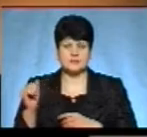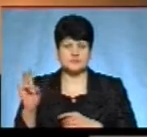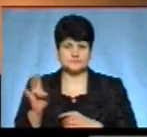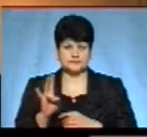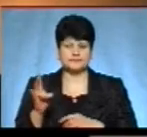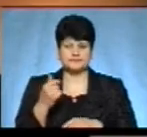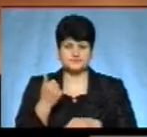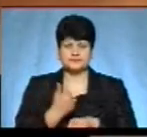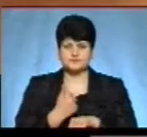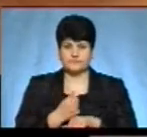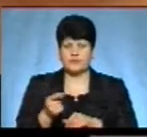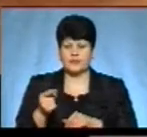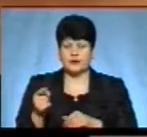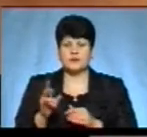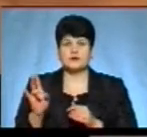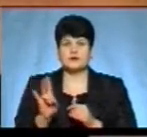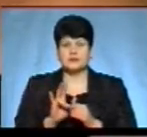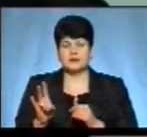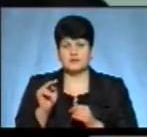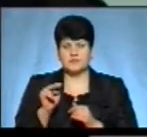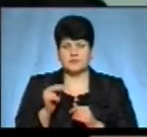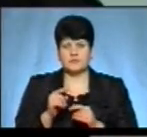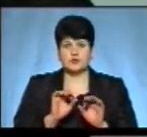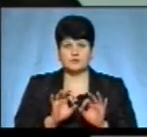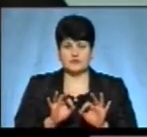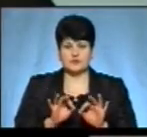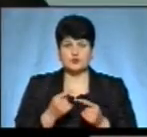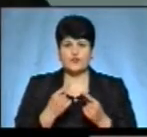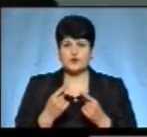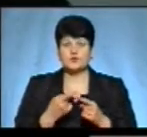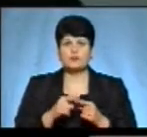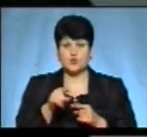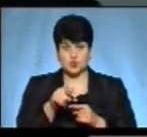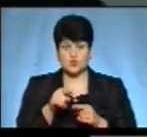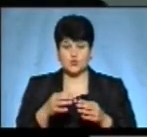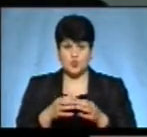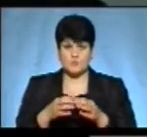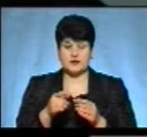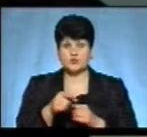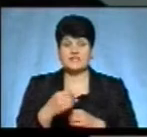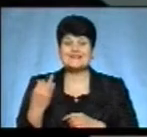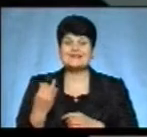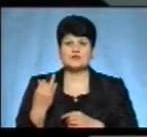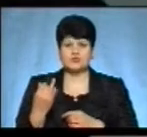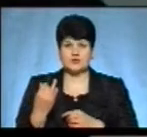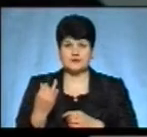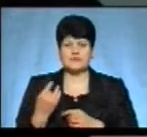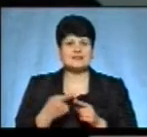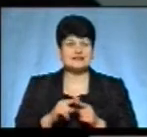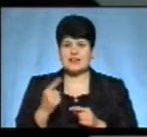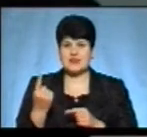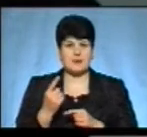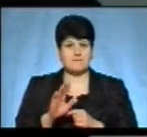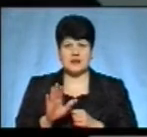Нестор розповідає історію переходу цієї парафії. Якщо говорити про цю громаду, то її історія, в її історії це вже не